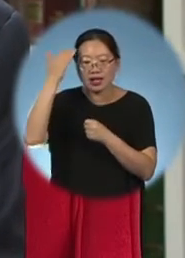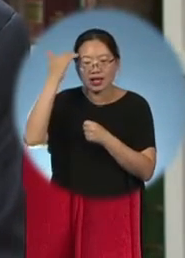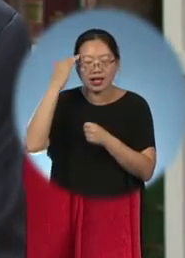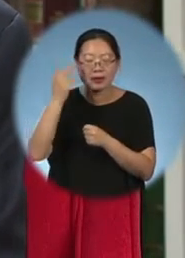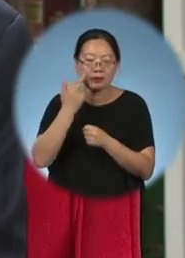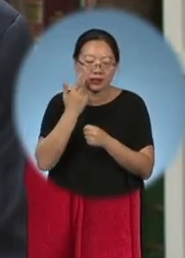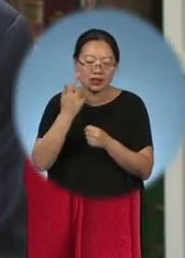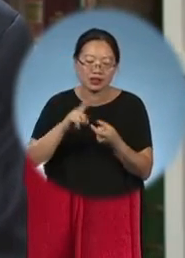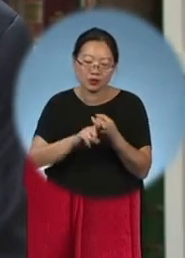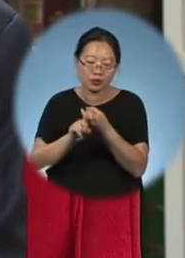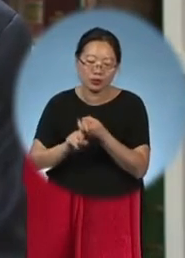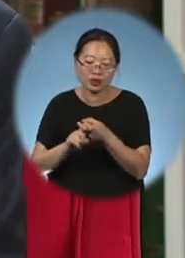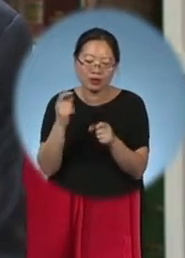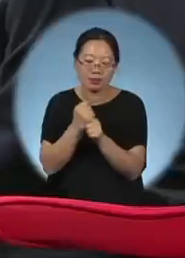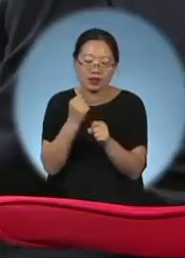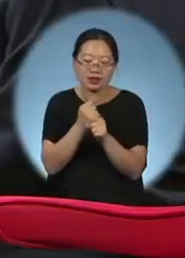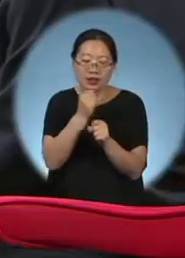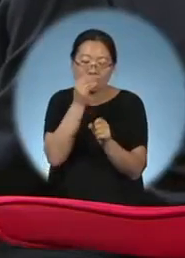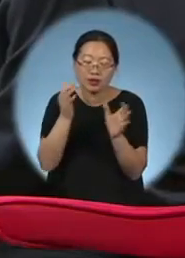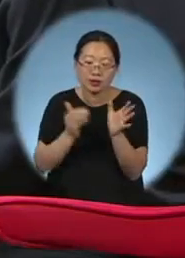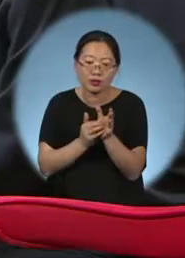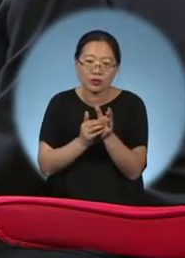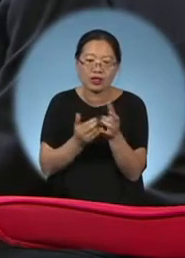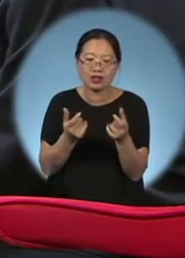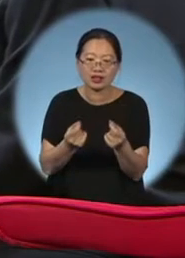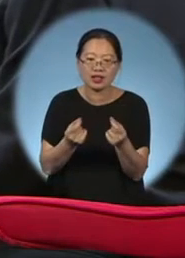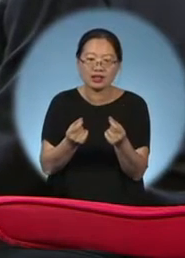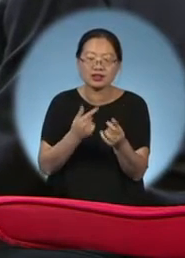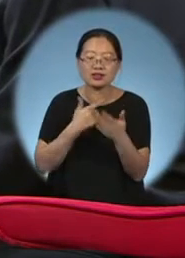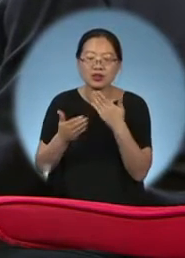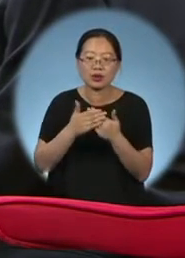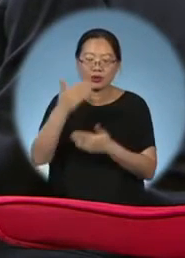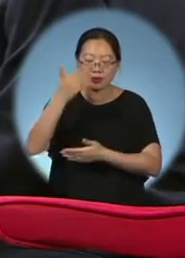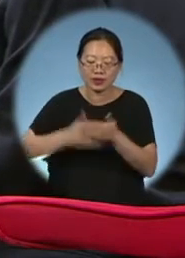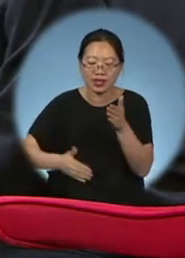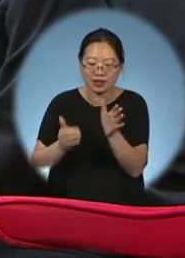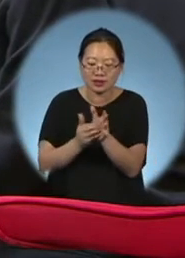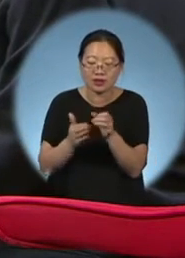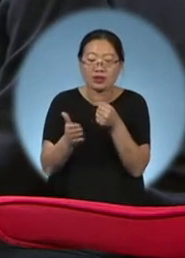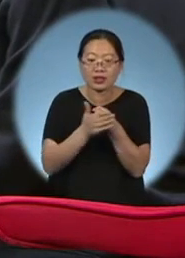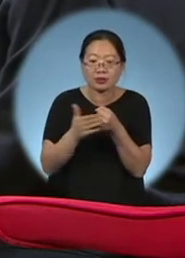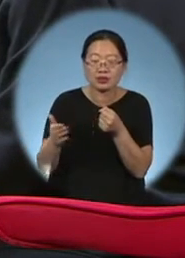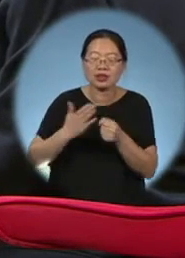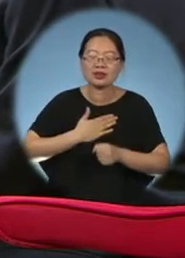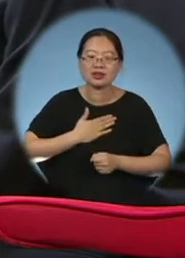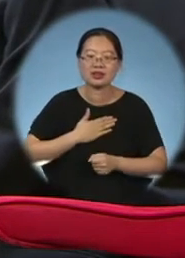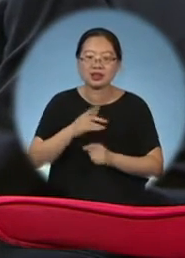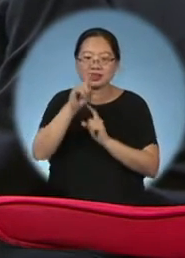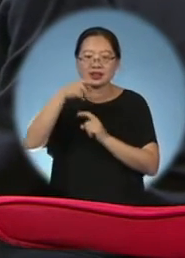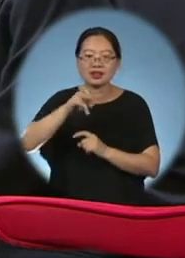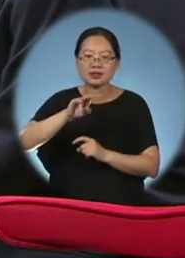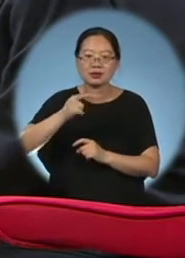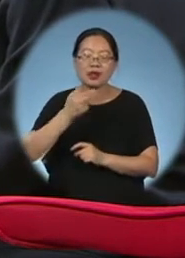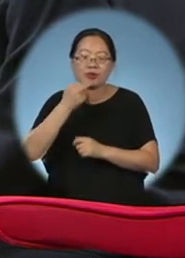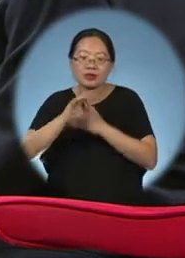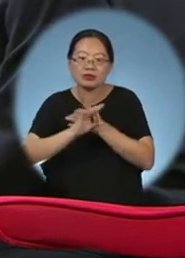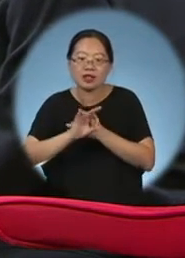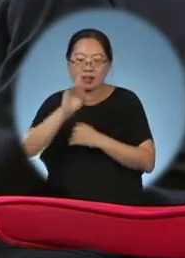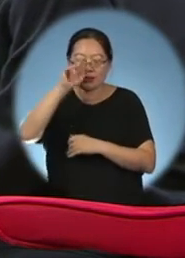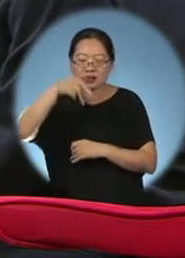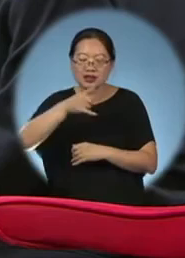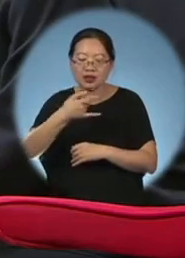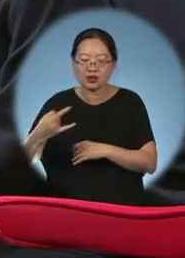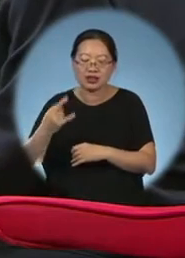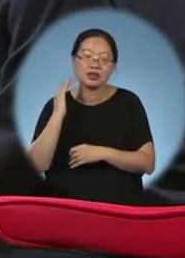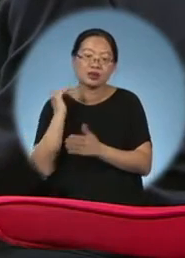동맹을 체결하고 이런 데서 그런 업적을 남겼습니다. 그래서 저는 이승만 없이는 박정희 없다